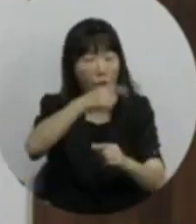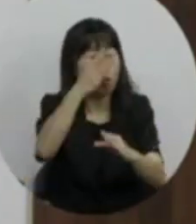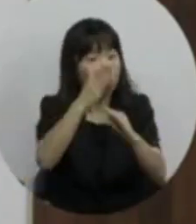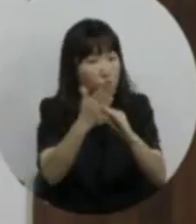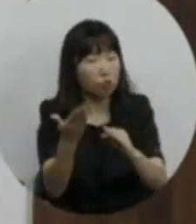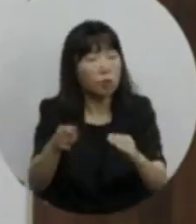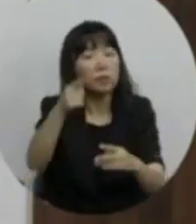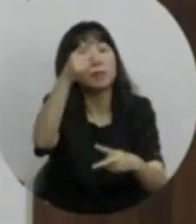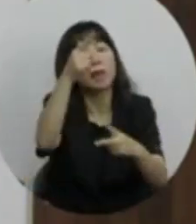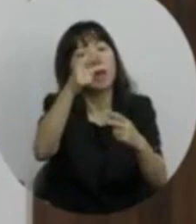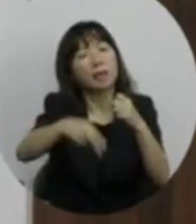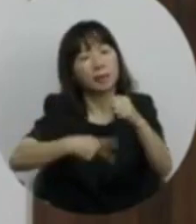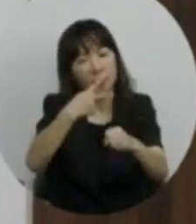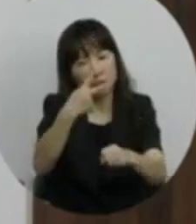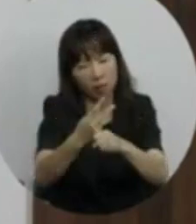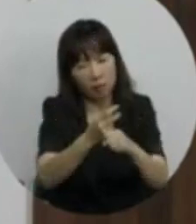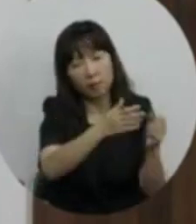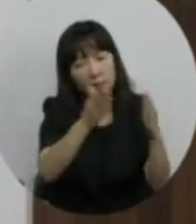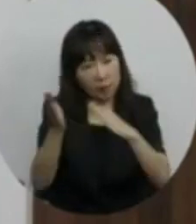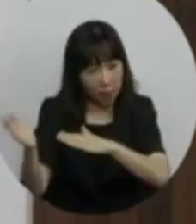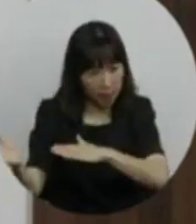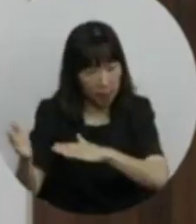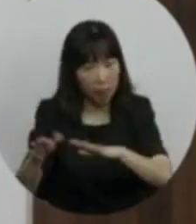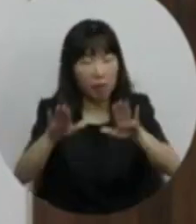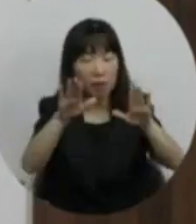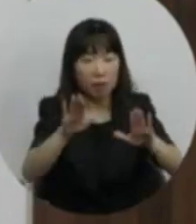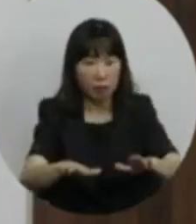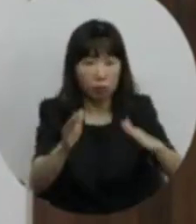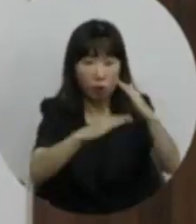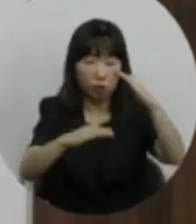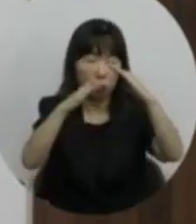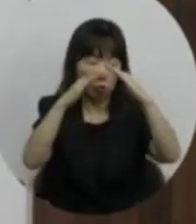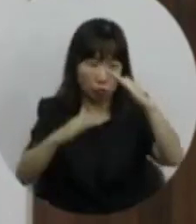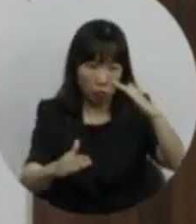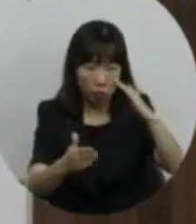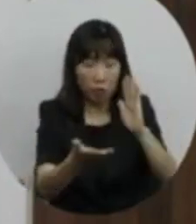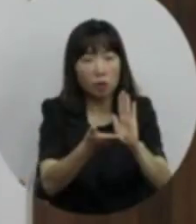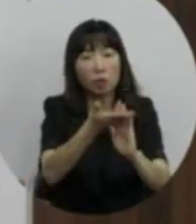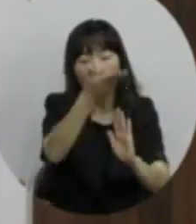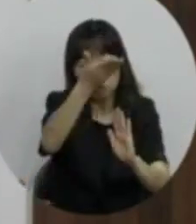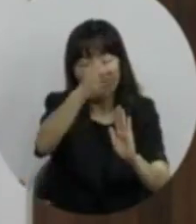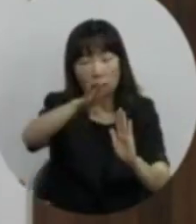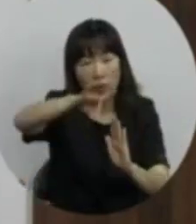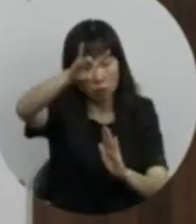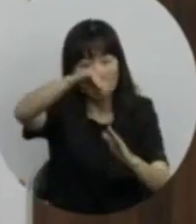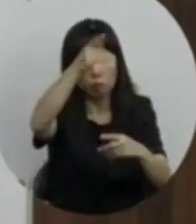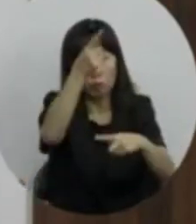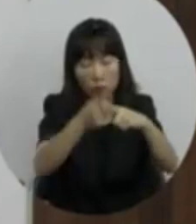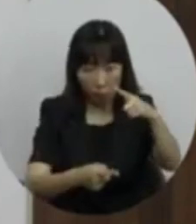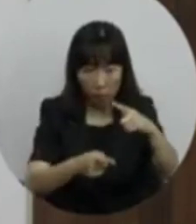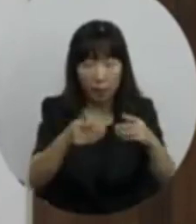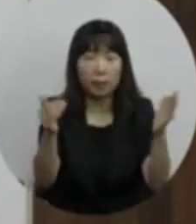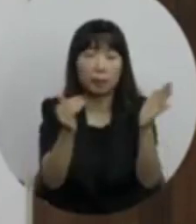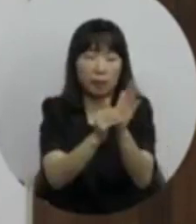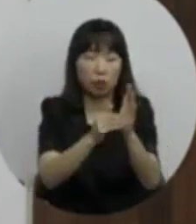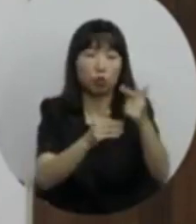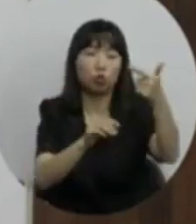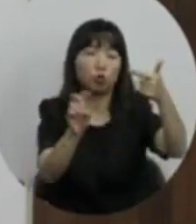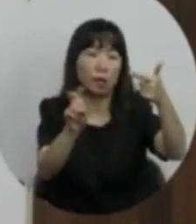지나가고 있습니다. 이번 정례로 제4대 여주시의회 전반기를 마무리하면서 오는 6월